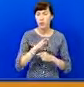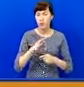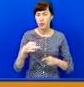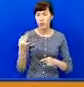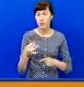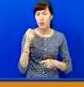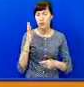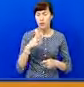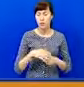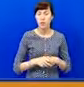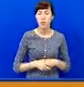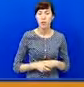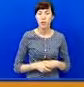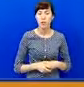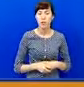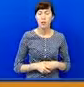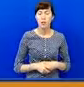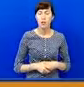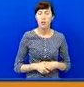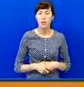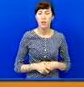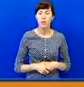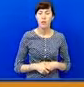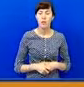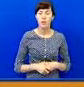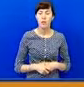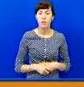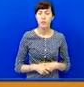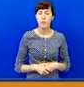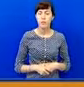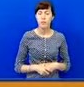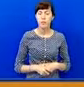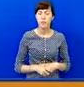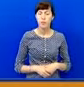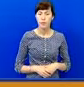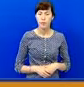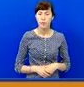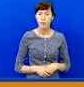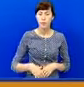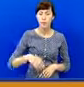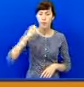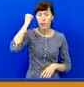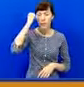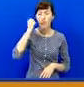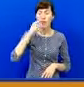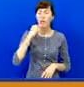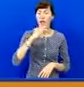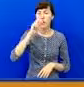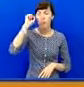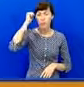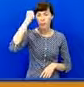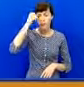жатыр. Жақсы марапаттанды, бәрі жақсы ойын көрсетіп жатыр. Ризашылығымызды көрсетіп жатыр олардың бәрі. Ер есімі ел есінде.